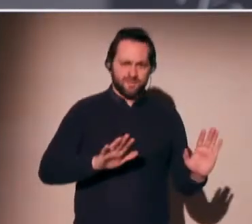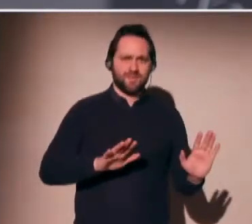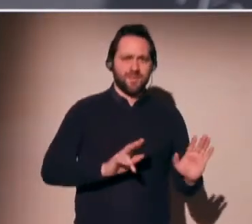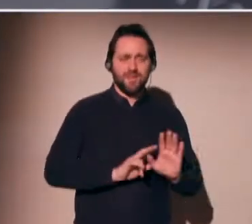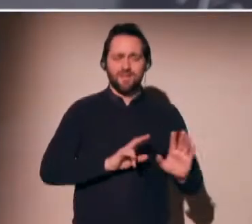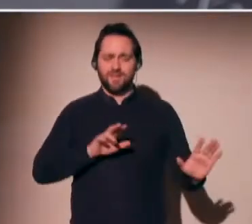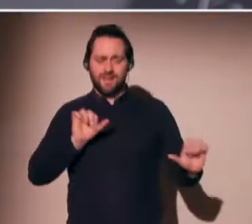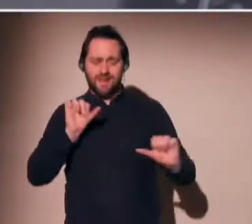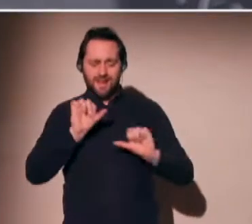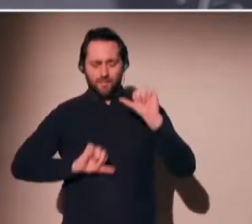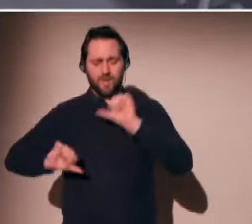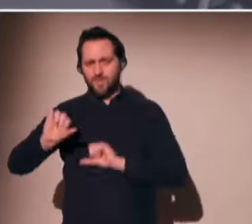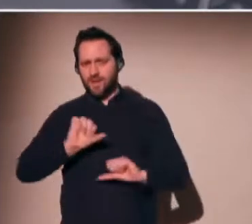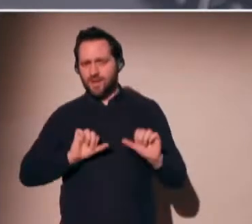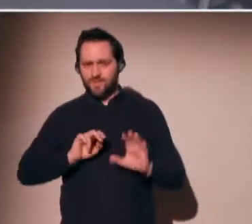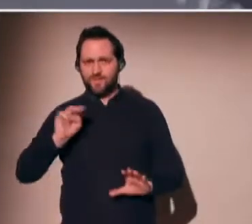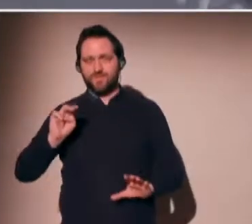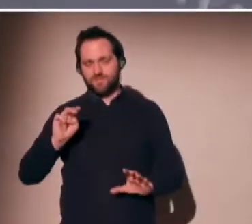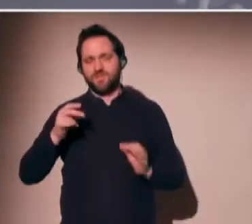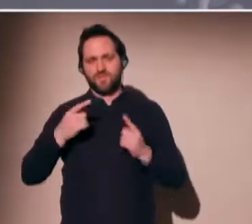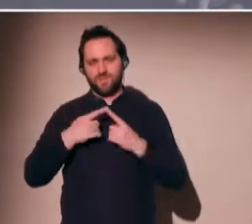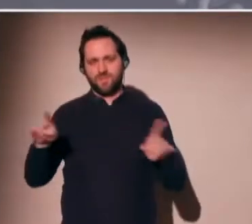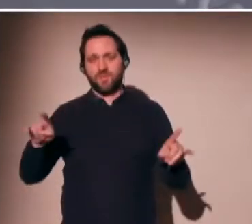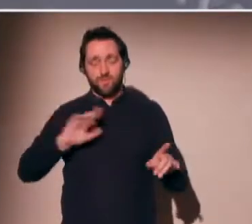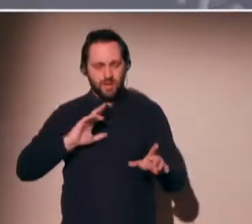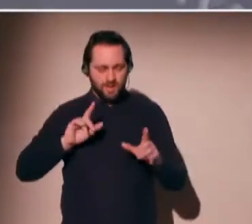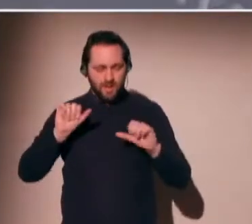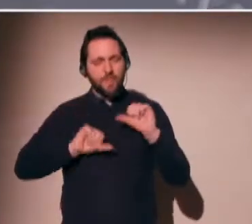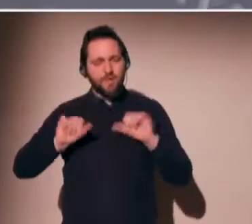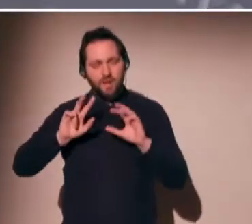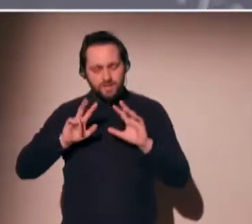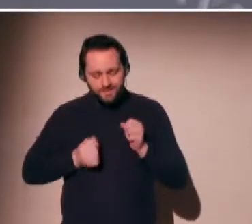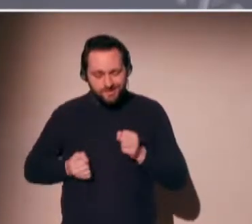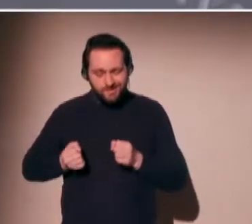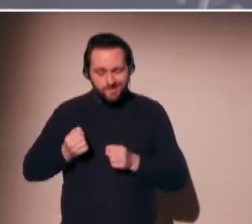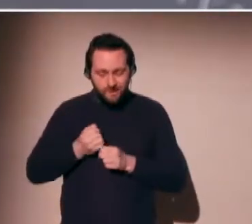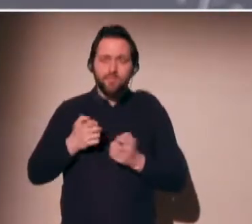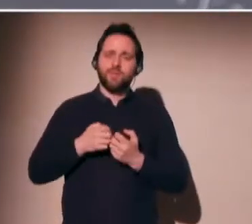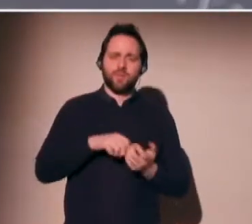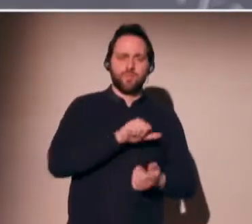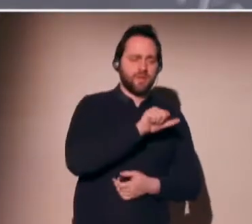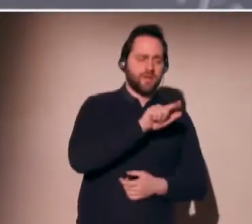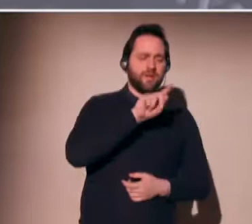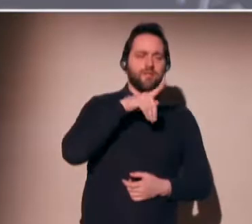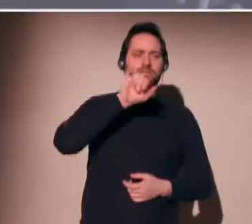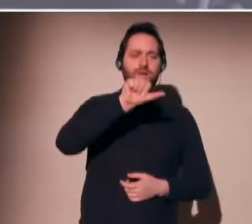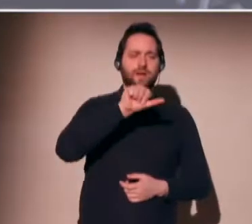ces techniques ont pris des dizaines d'années à être conçues. Par exemple, la méthode utilisée par AlphaGo pour apprendre à jouer au